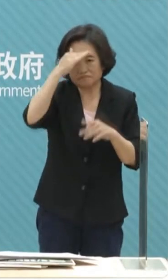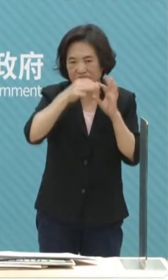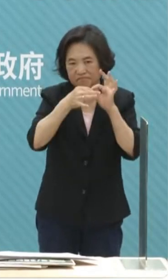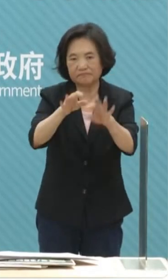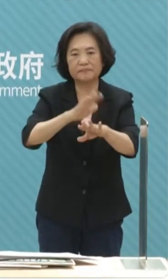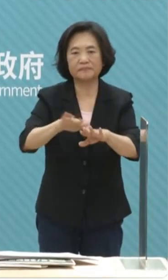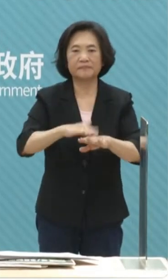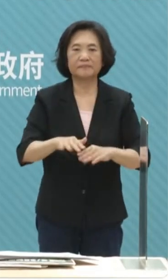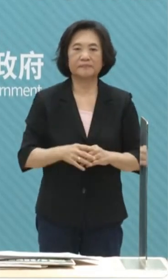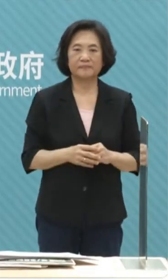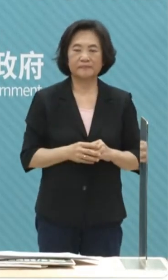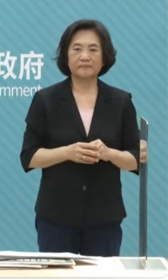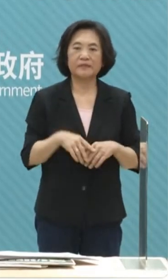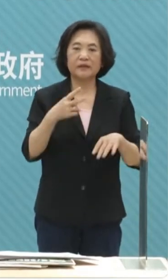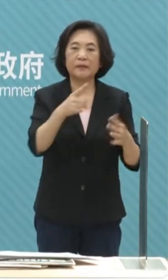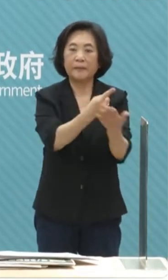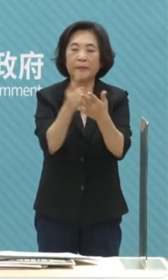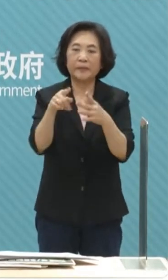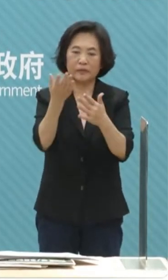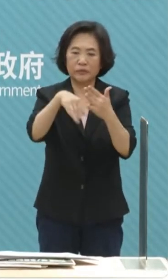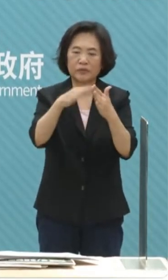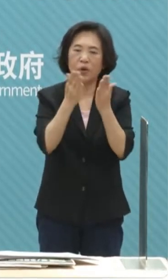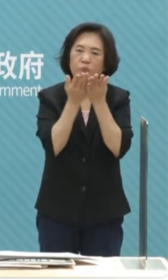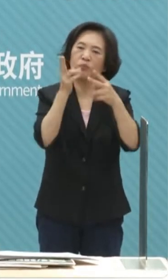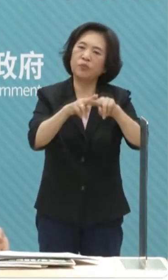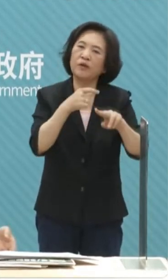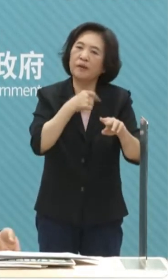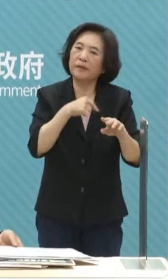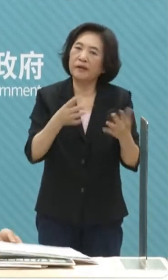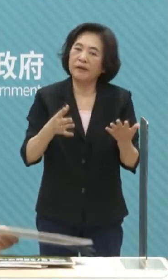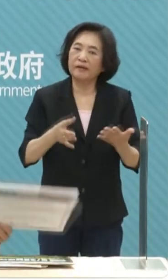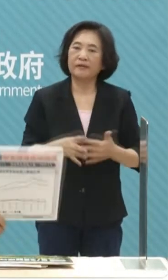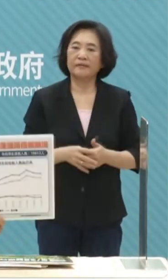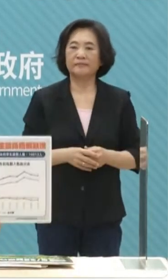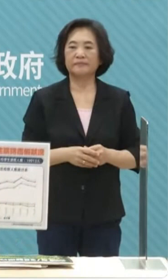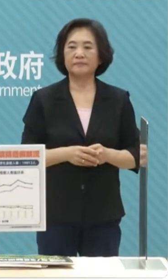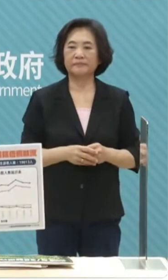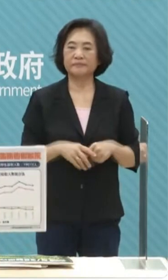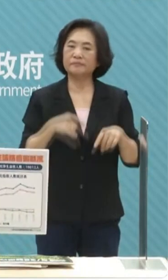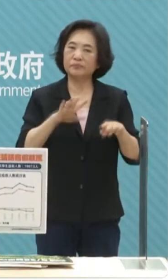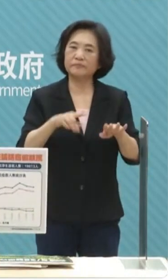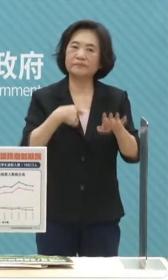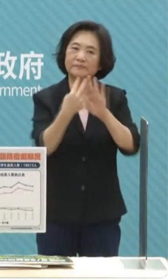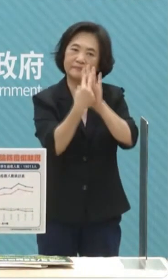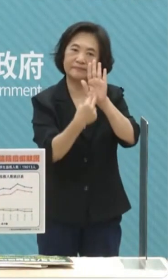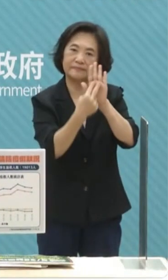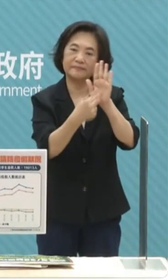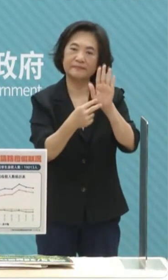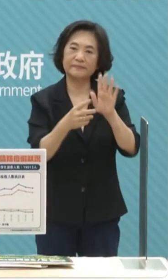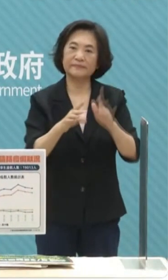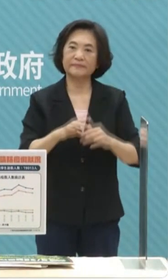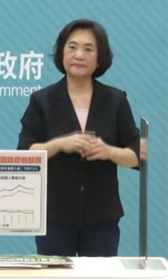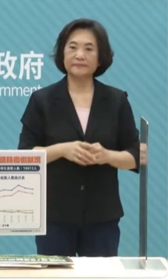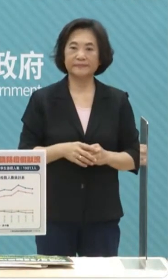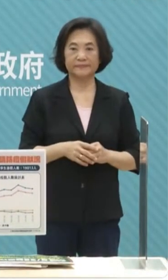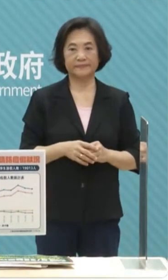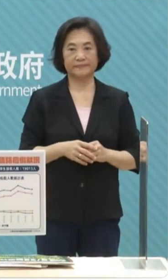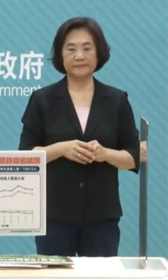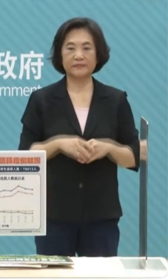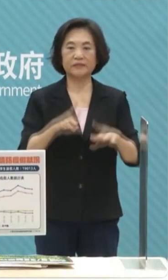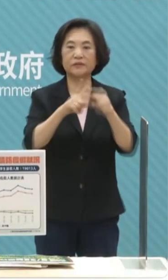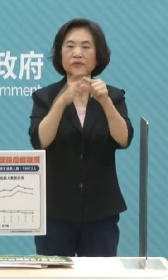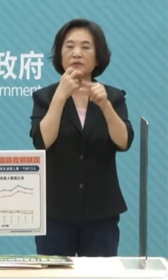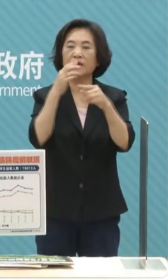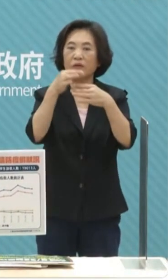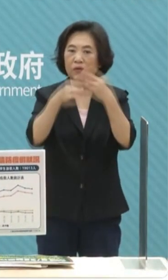最近一直有大家在讨论这个学校到底要不要停课。那事实上是这样的啊，因为目前中